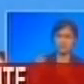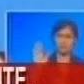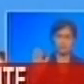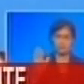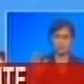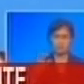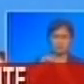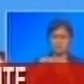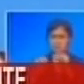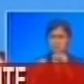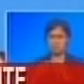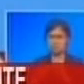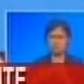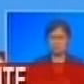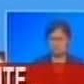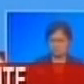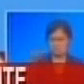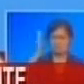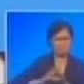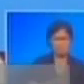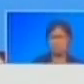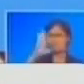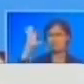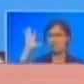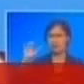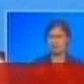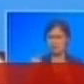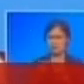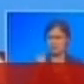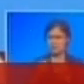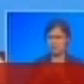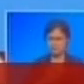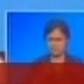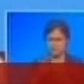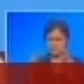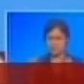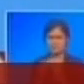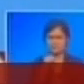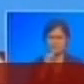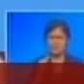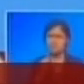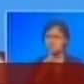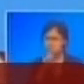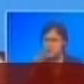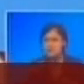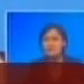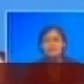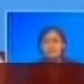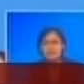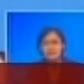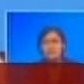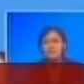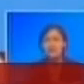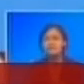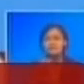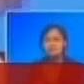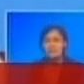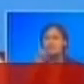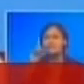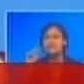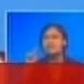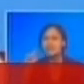malalaking numero na nababanggit ng ating kasamahan dito ay wala naman pong pinanggalingan. Kaya nagtataka ako kung saan kinuha